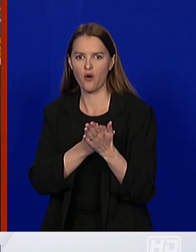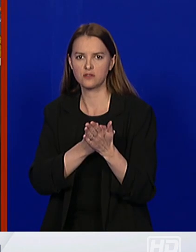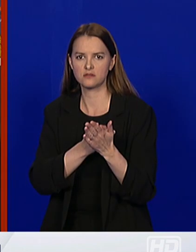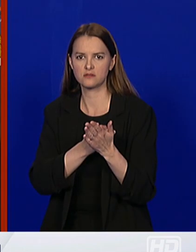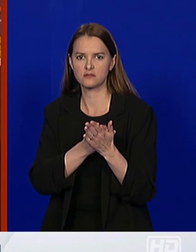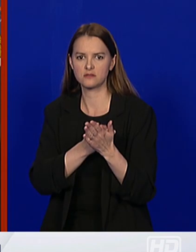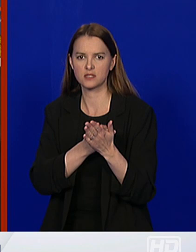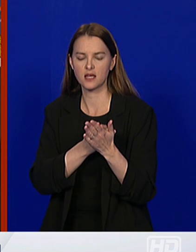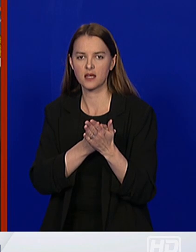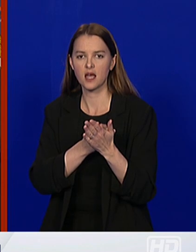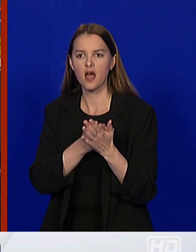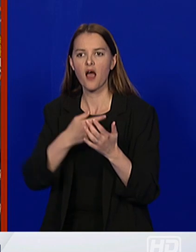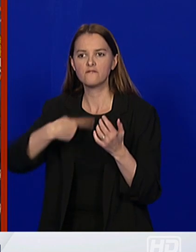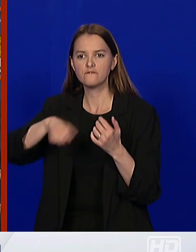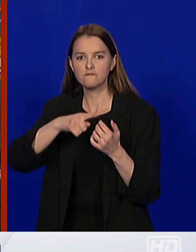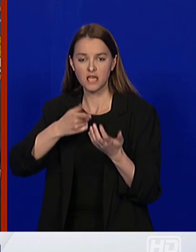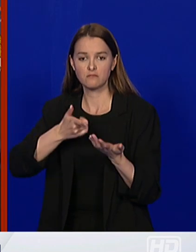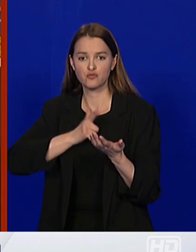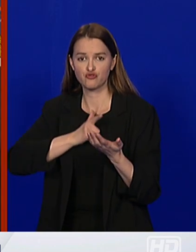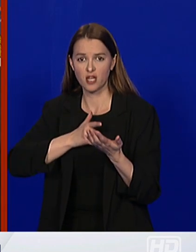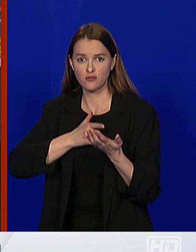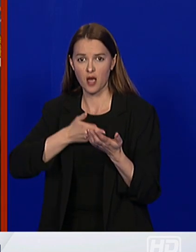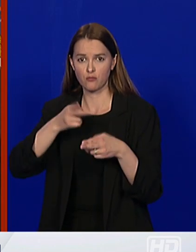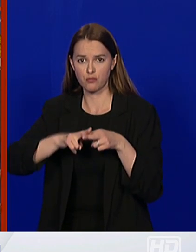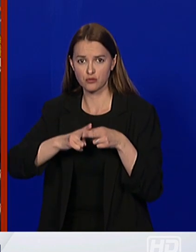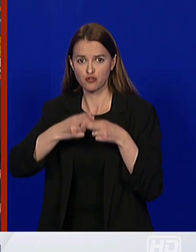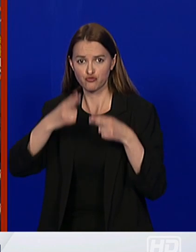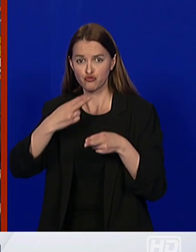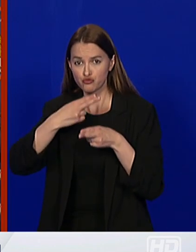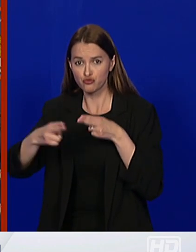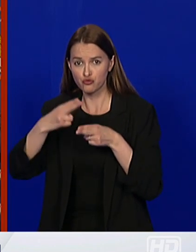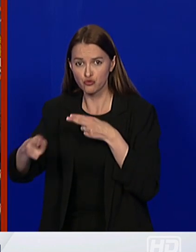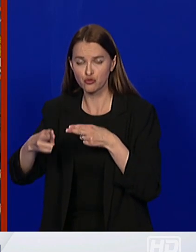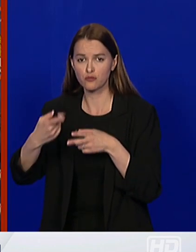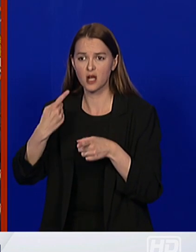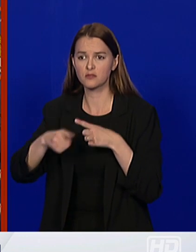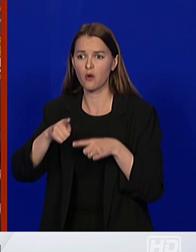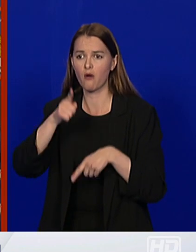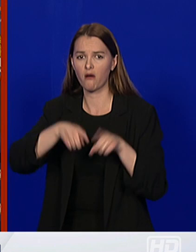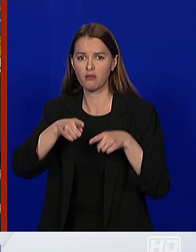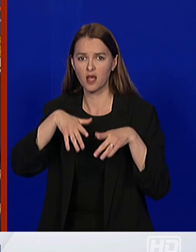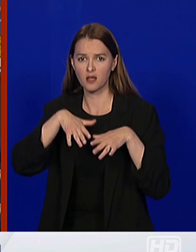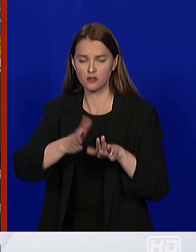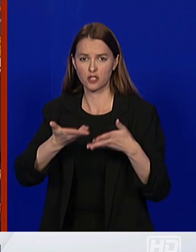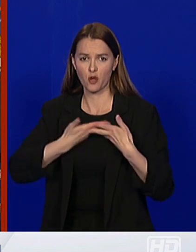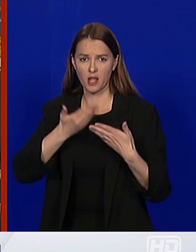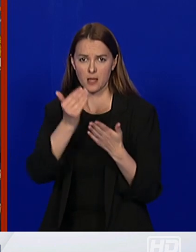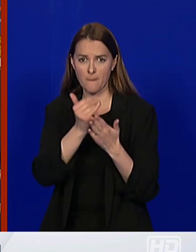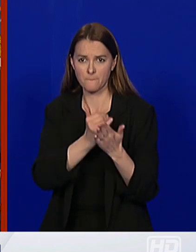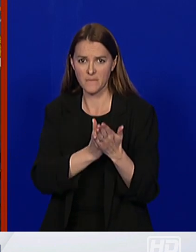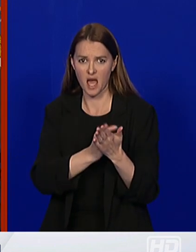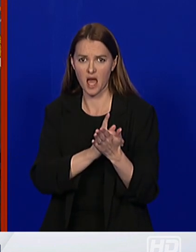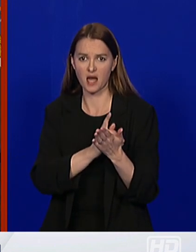Gospodina Beroša, da li očekujete možda tužbe s obzirom na neke ljude kojima je određena mjera, pa da će se na taj način to